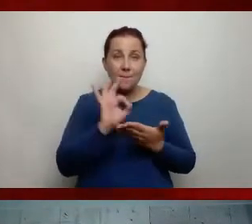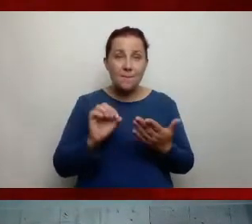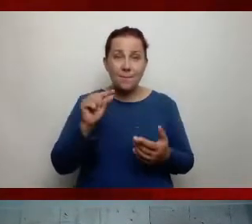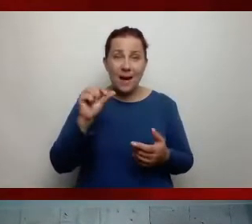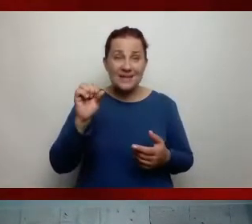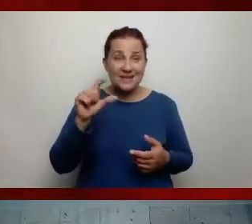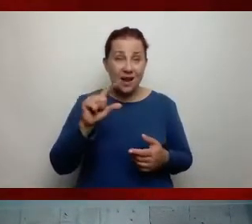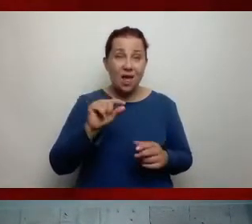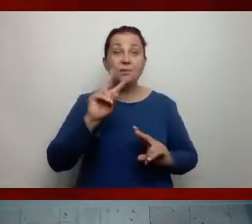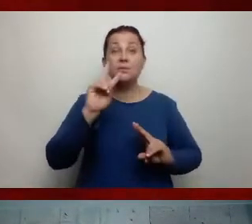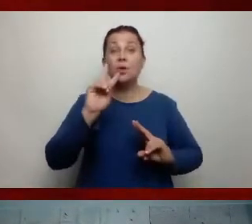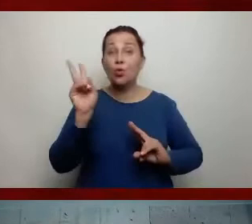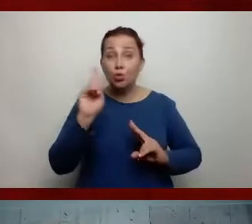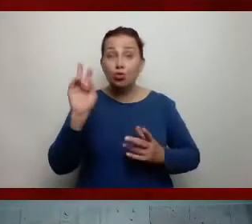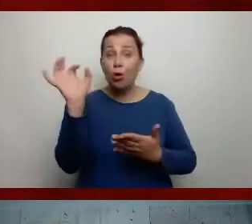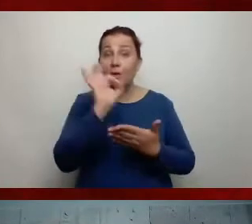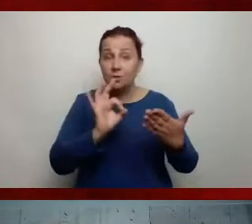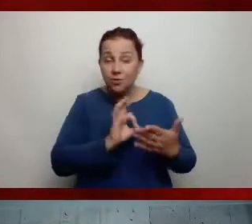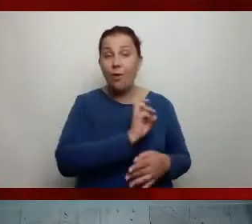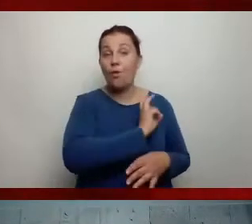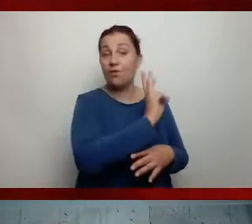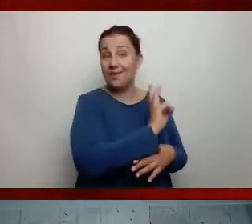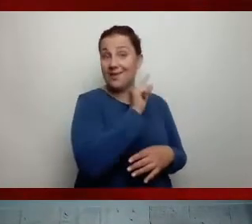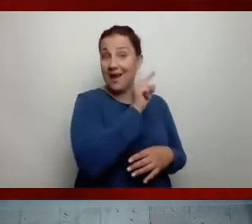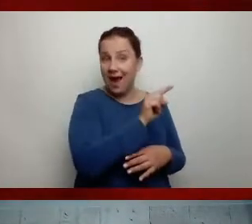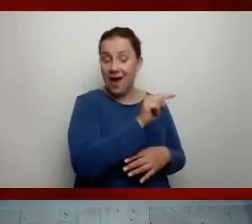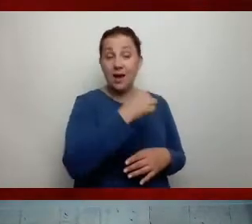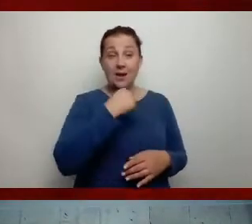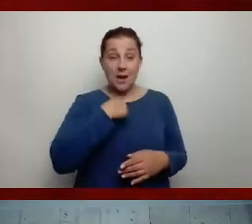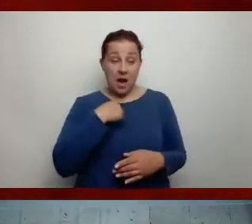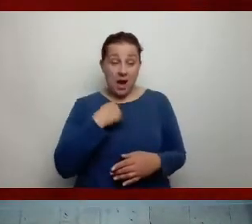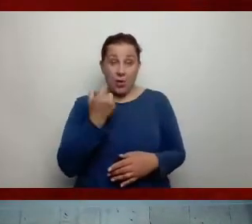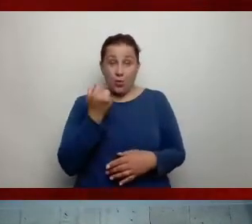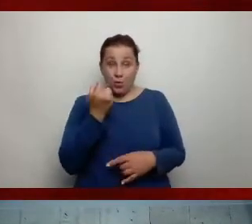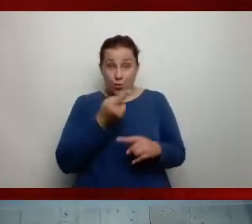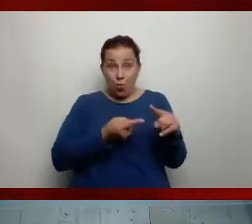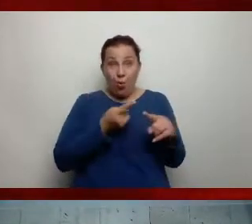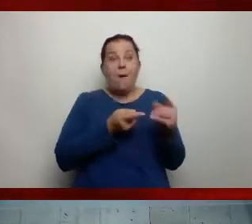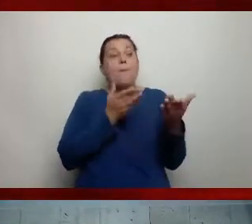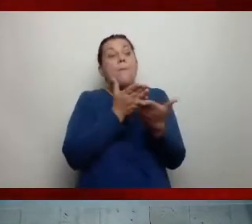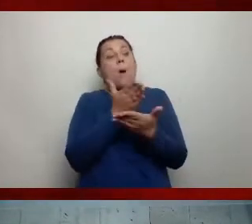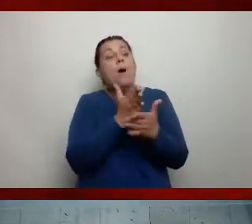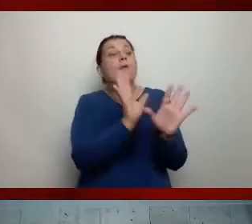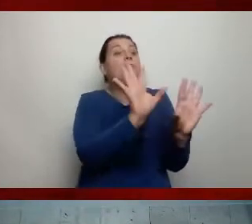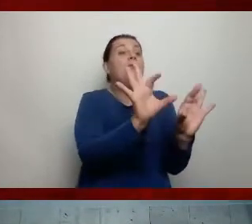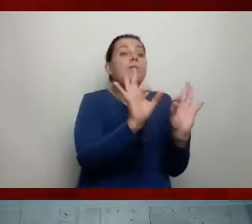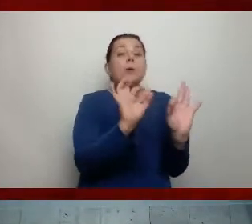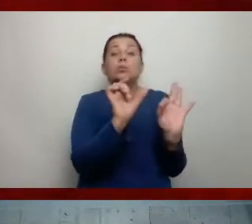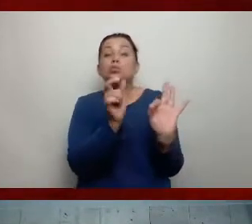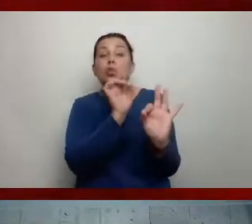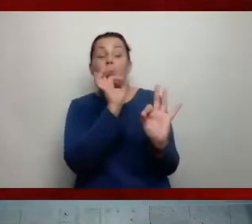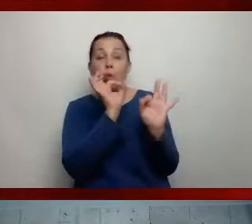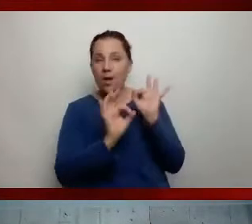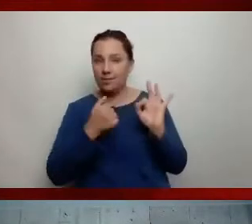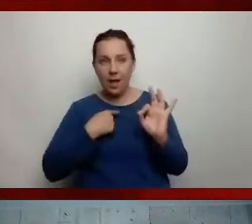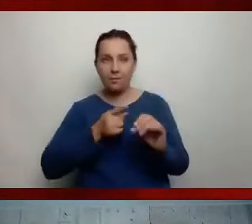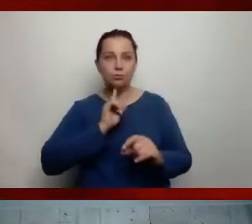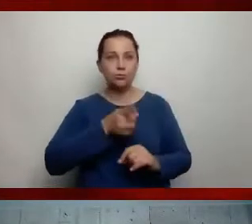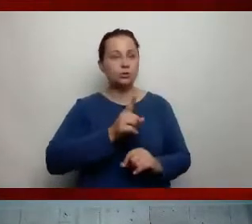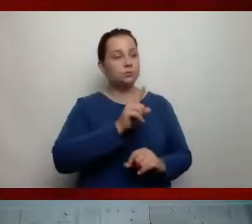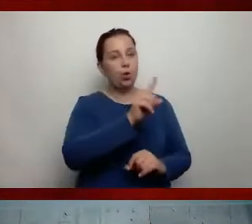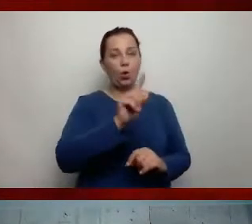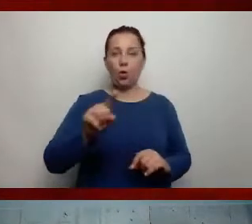Witkacego. Ja mu pomagałem w tym wyborze, ale no, nic mu nie sugerowałem, ale wysłałem